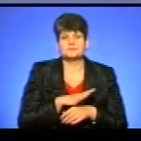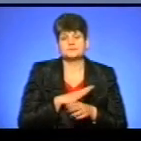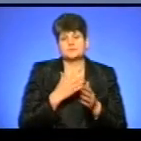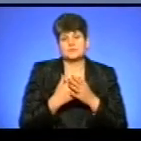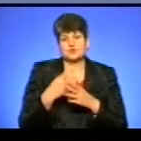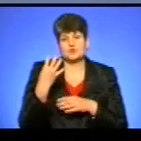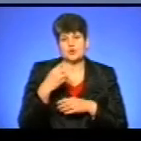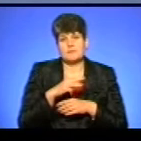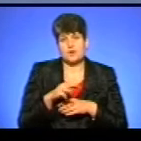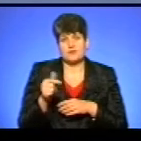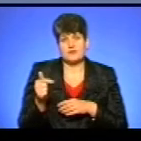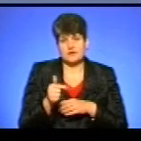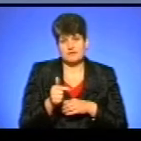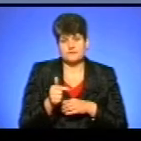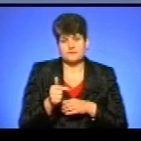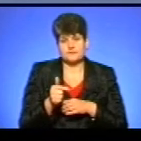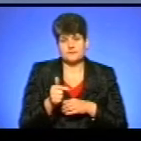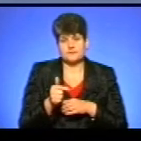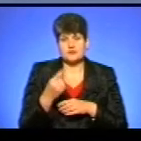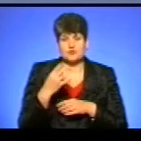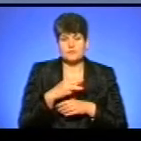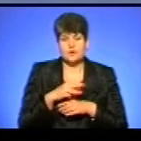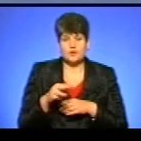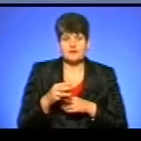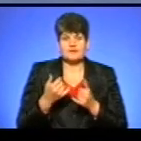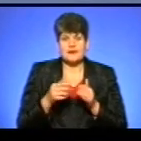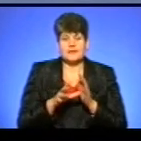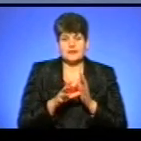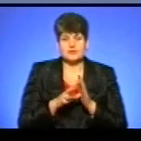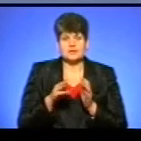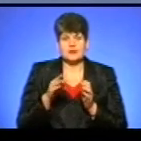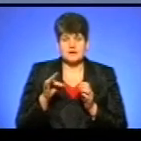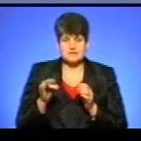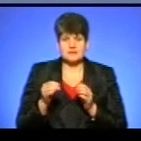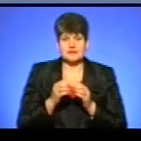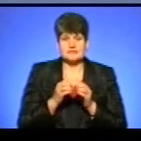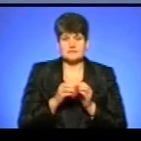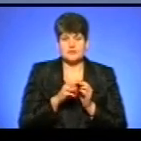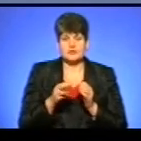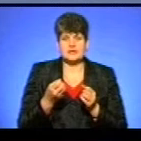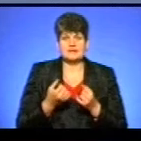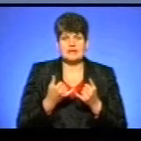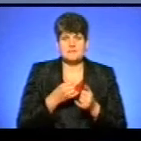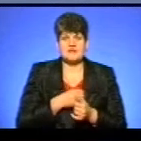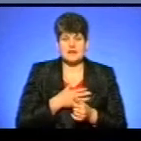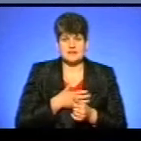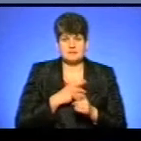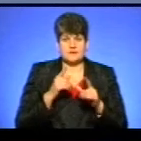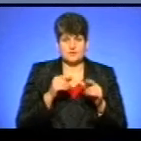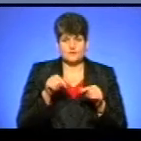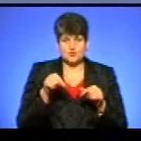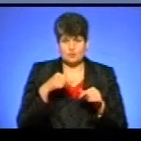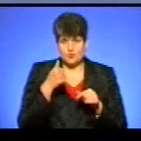близько 40 мільйонів гривень, 17 рік, 40 мільйонів гривень для електротрансу і 10 мільйонів гривень для приватних перевізників. В цьому